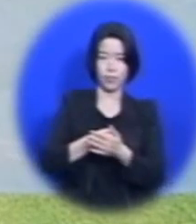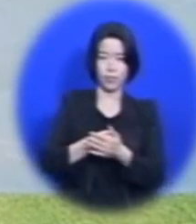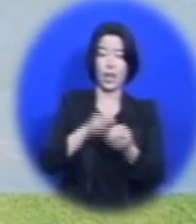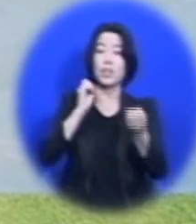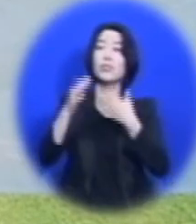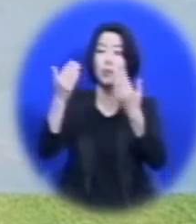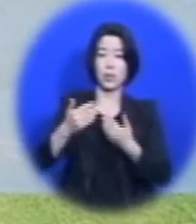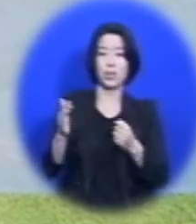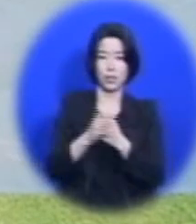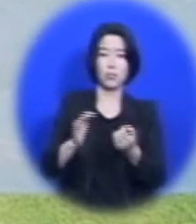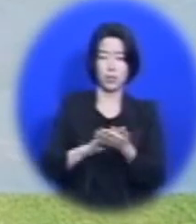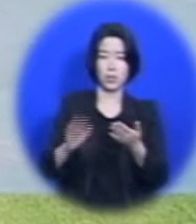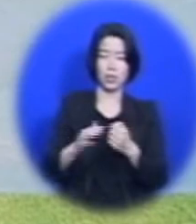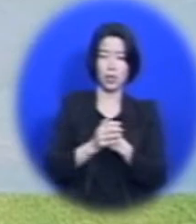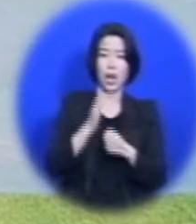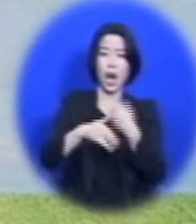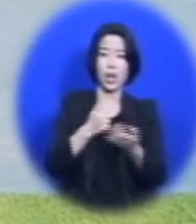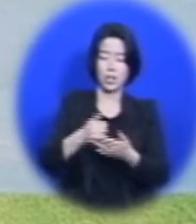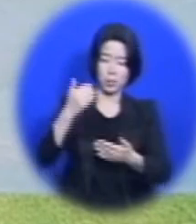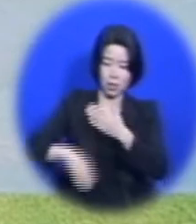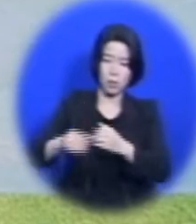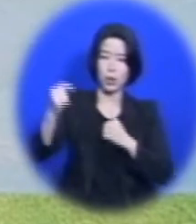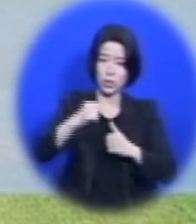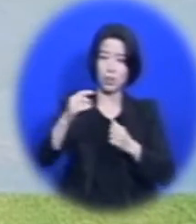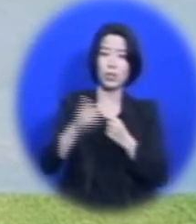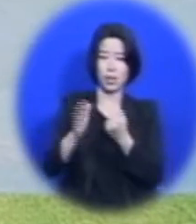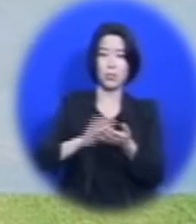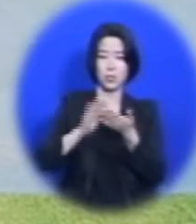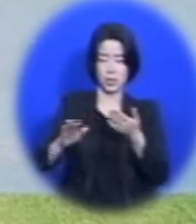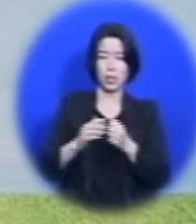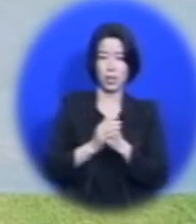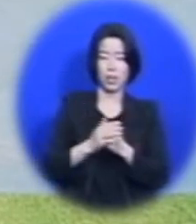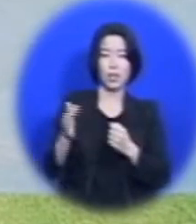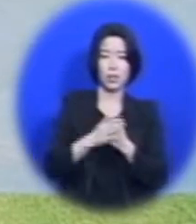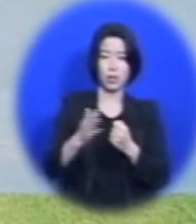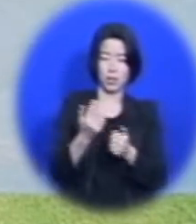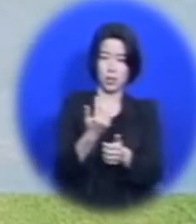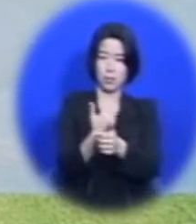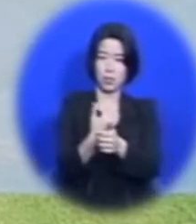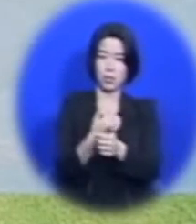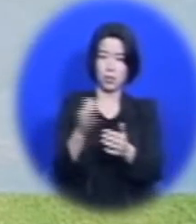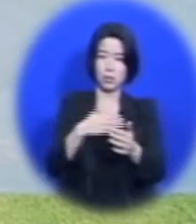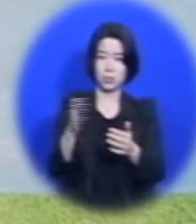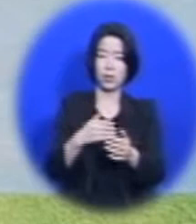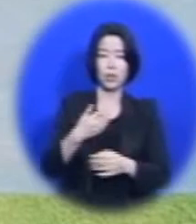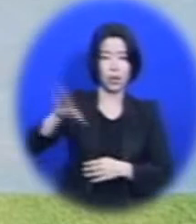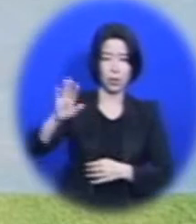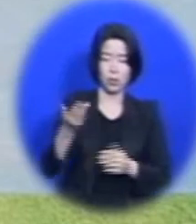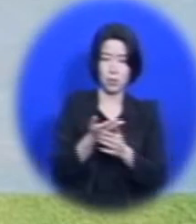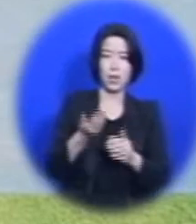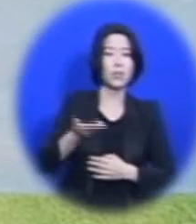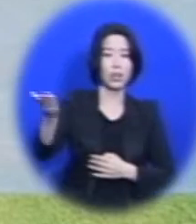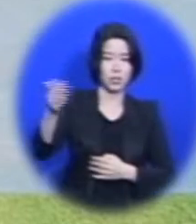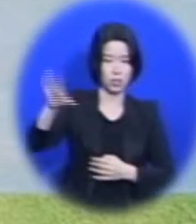응답을 받았으니까. 하나님이 남으라고 했으니까. 그래서 트럭은 그냥 빈 트럭으로 돌아가고 배는